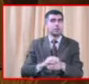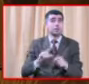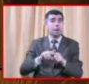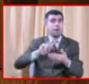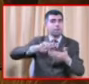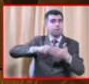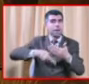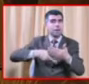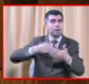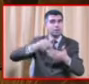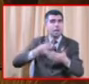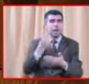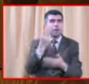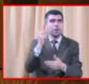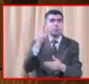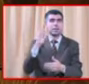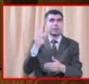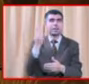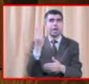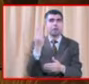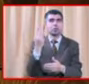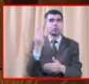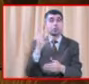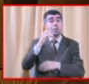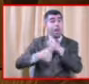وقعت سنه 2013 بين